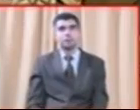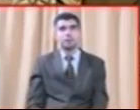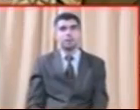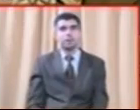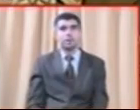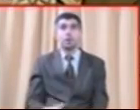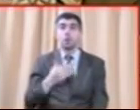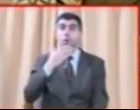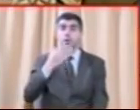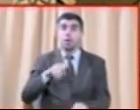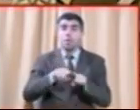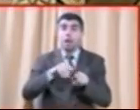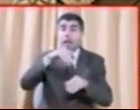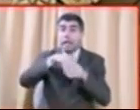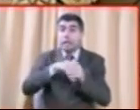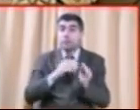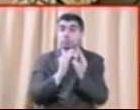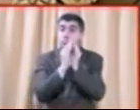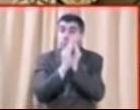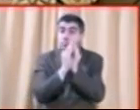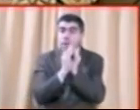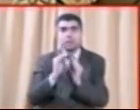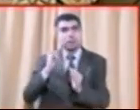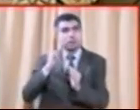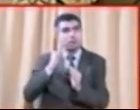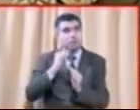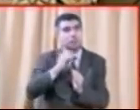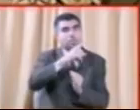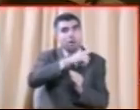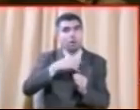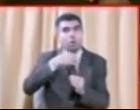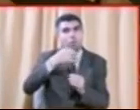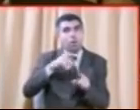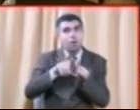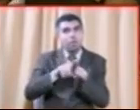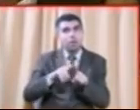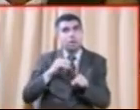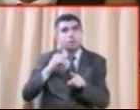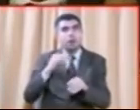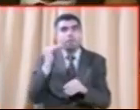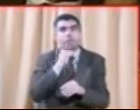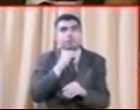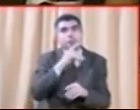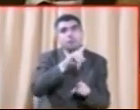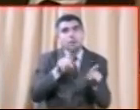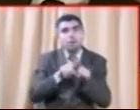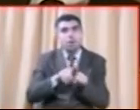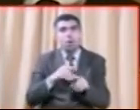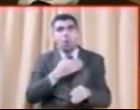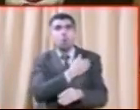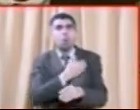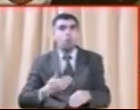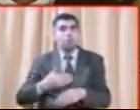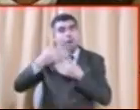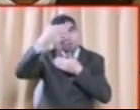فريق العدالة والتنمية يشيد بالموقف الحاسم والناجز والسريع للحكومة المغربية